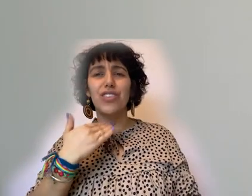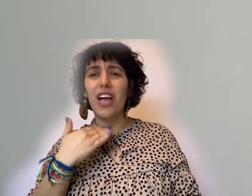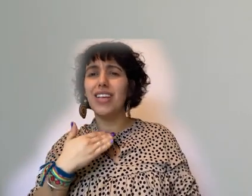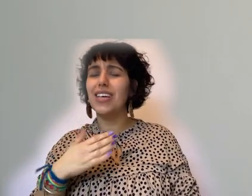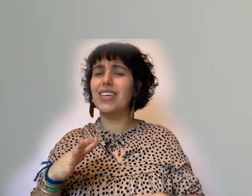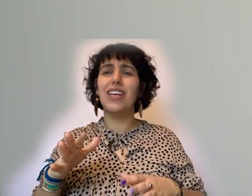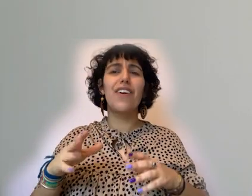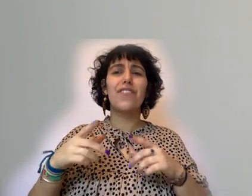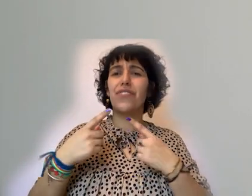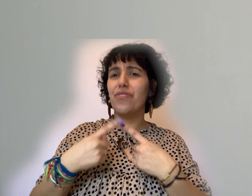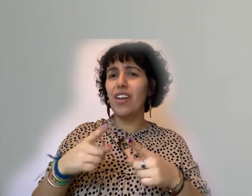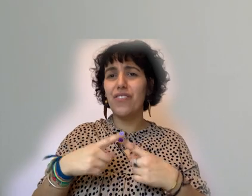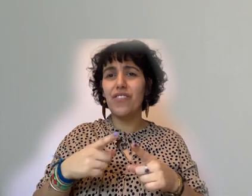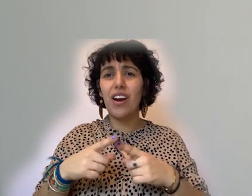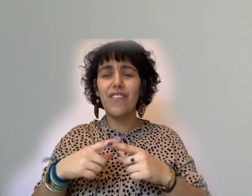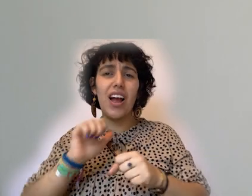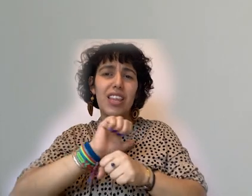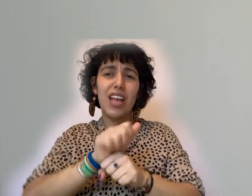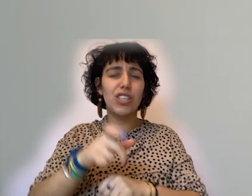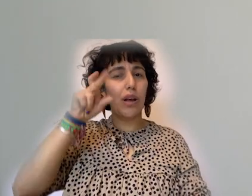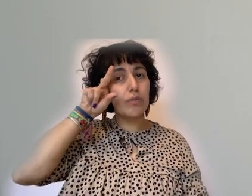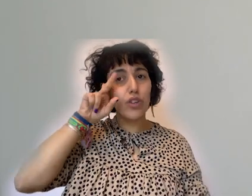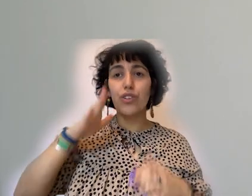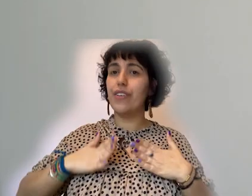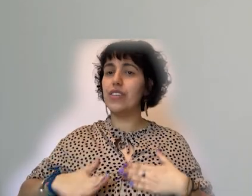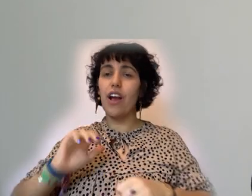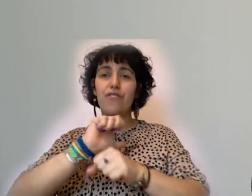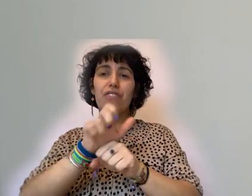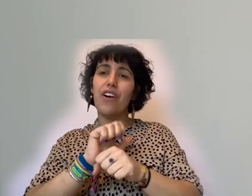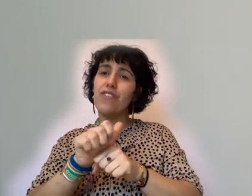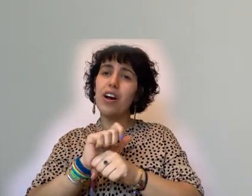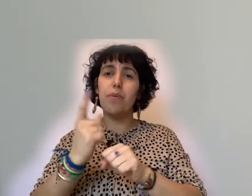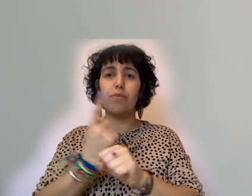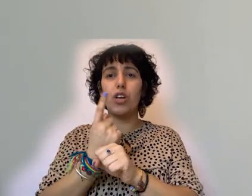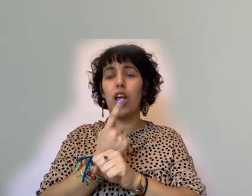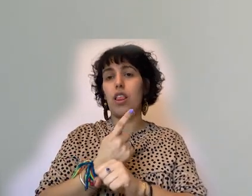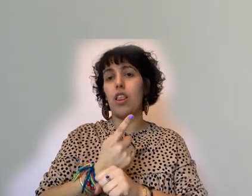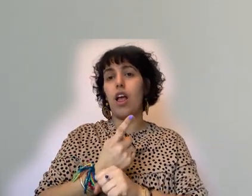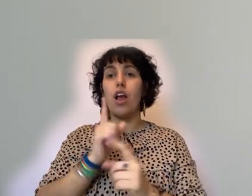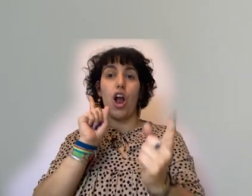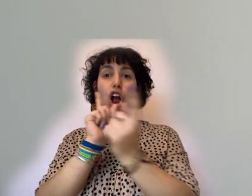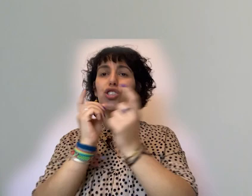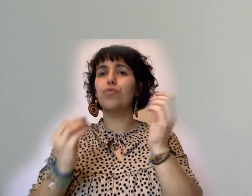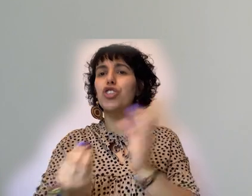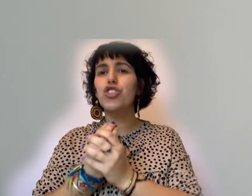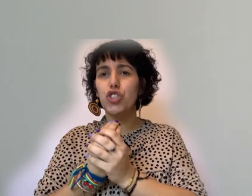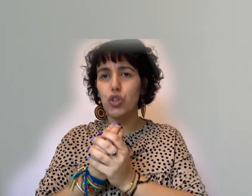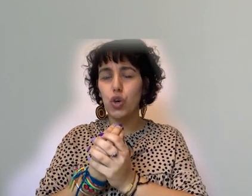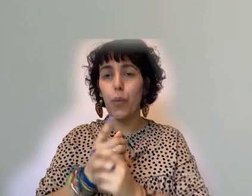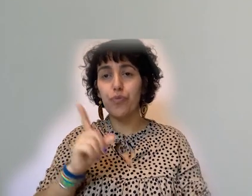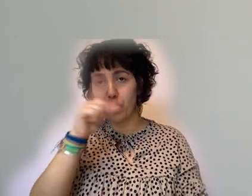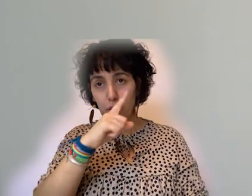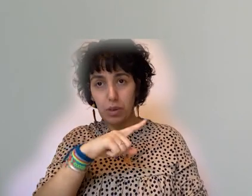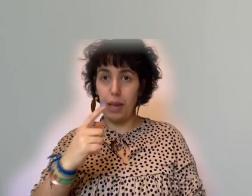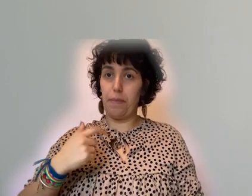lei psikolojik veya fiziksel birçok bas de böyle karşımıza çıkıyor bu sebepten ötürü Bizim de kendi yaşantılarımız